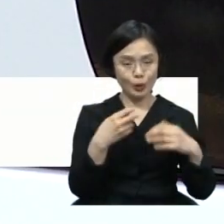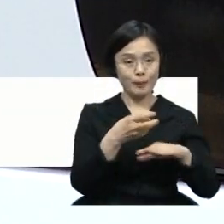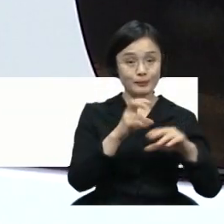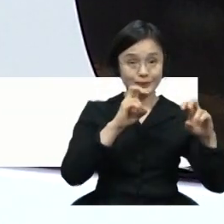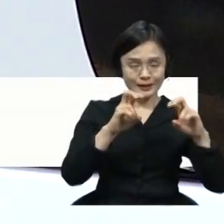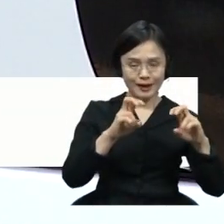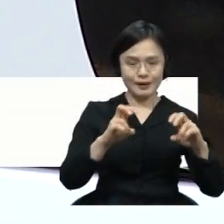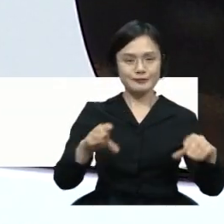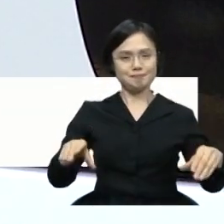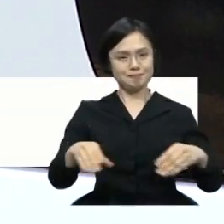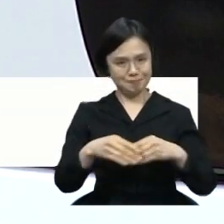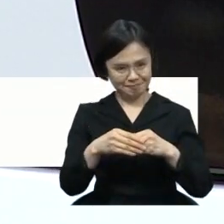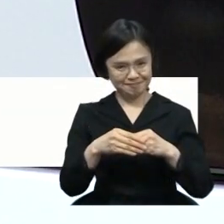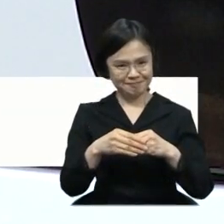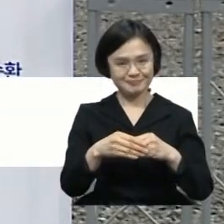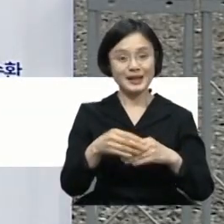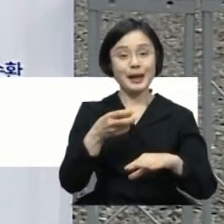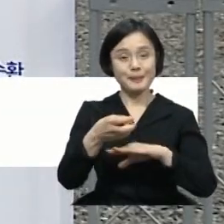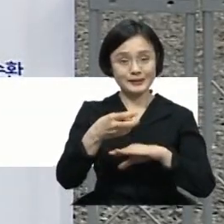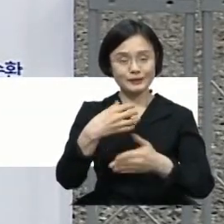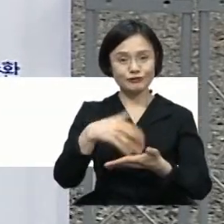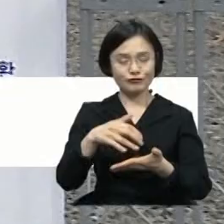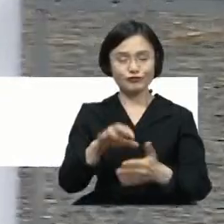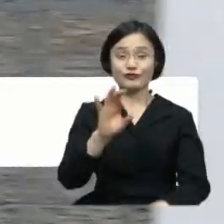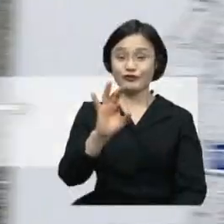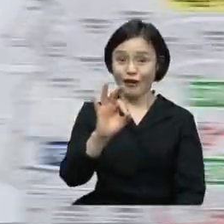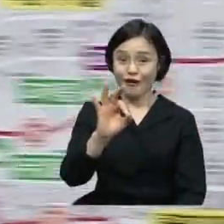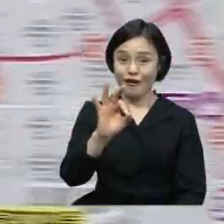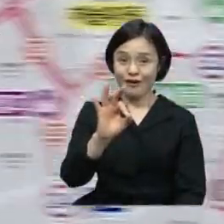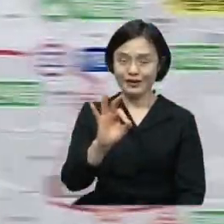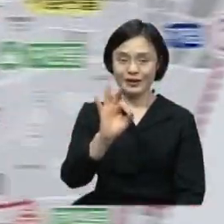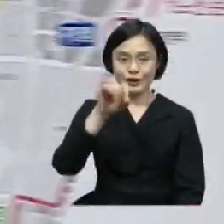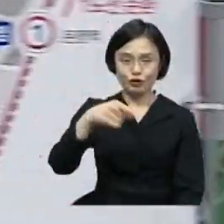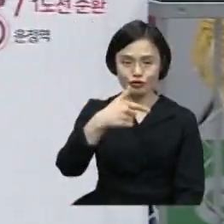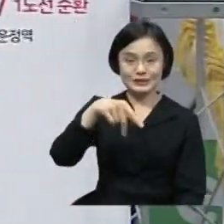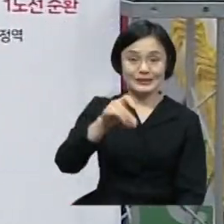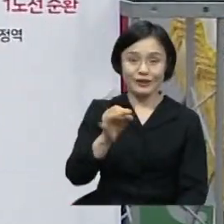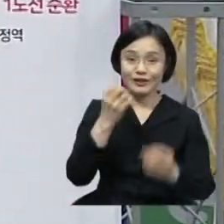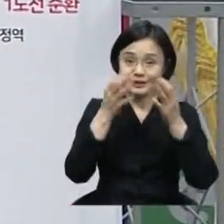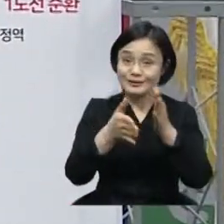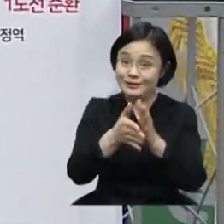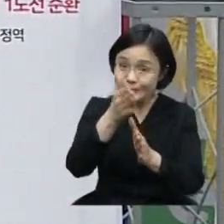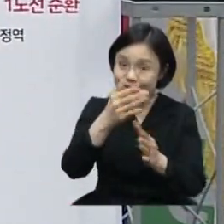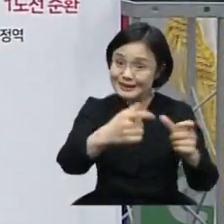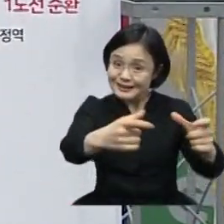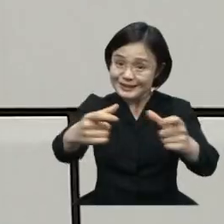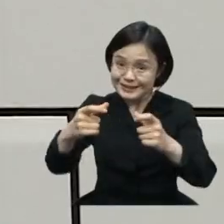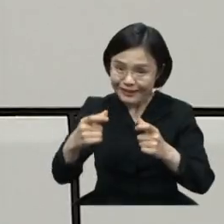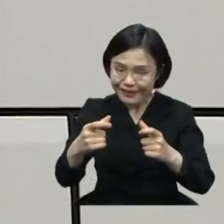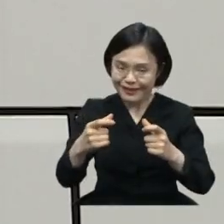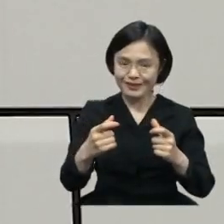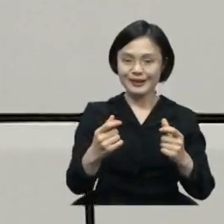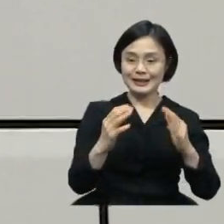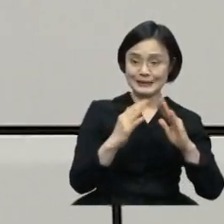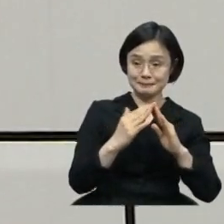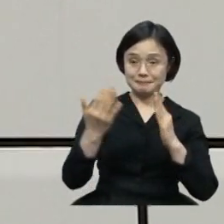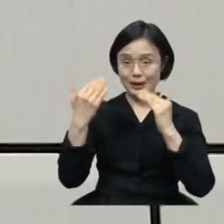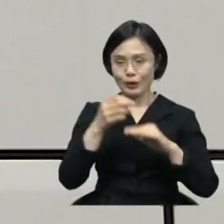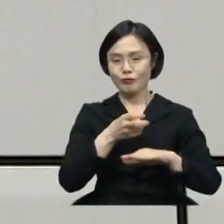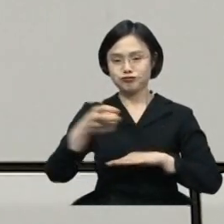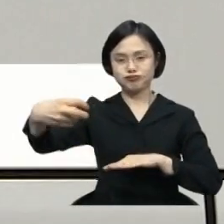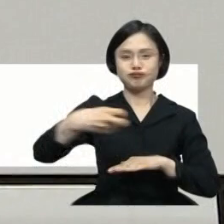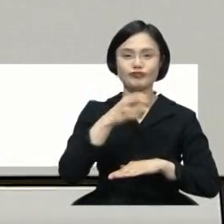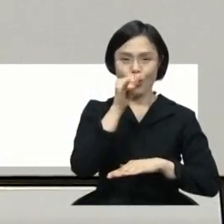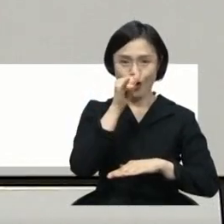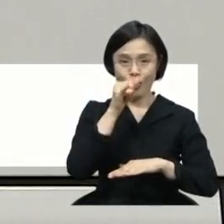10대가 운정신도시 18개 중고등학교를 두 개 노선으로 나눠 운영됩니다. 첫 차는 오전